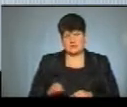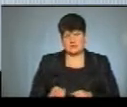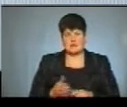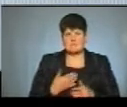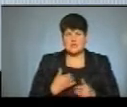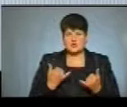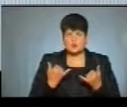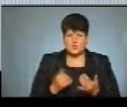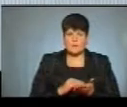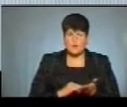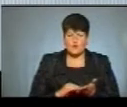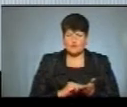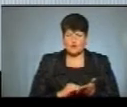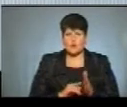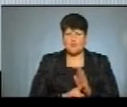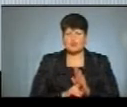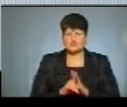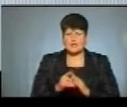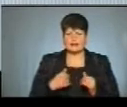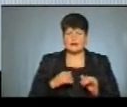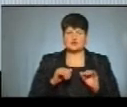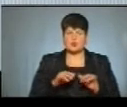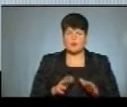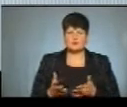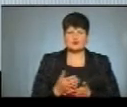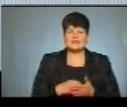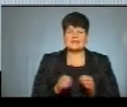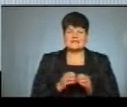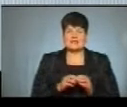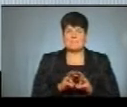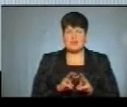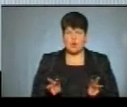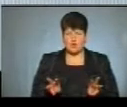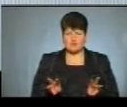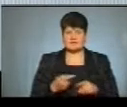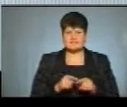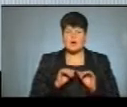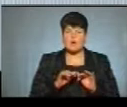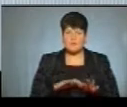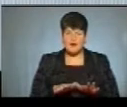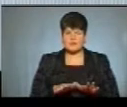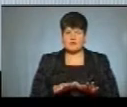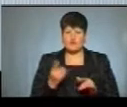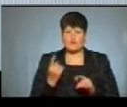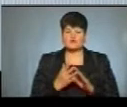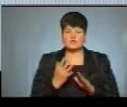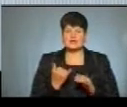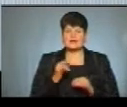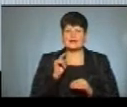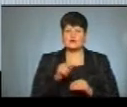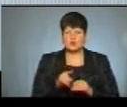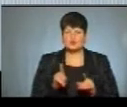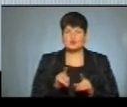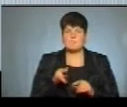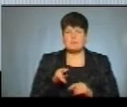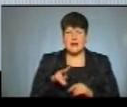від сьогодні, повторюся, почали нашу кампанію по збору 10 мільйонів. Ця кампанія, перш за все, для того, щоб